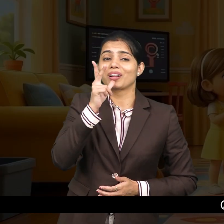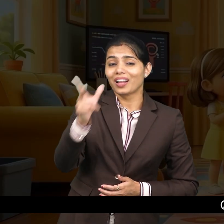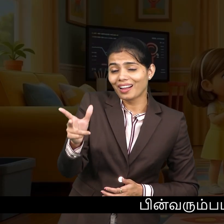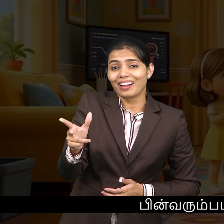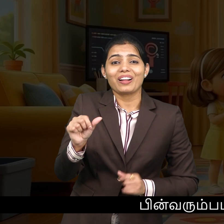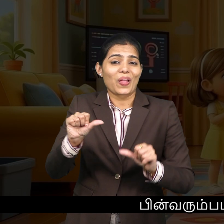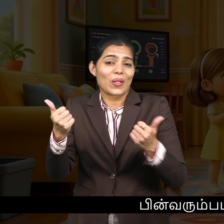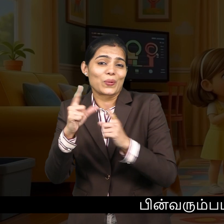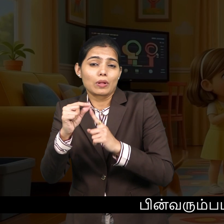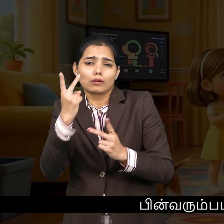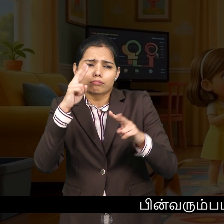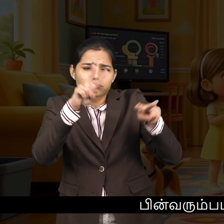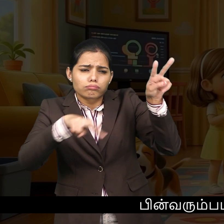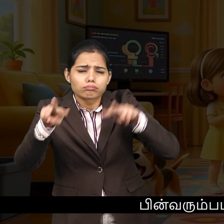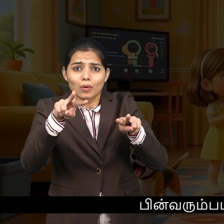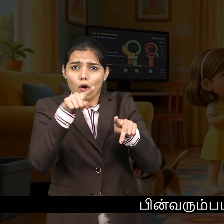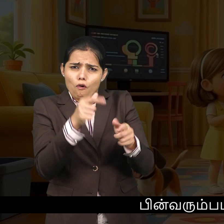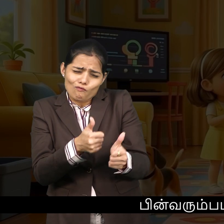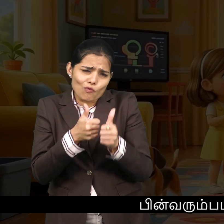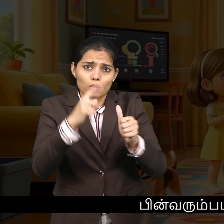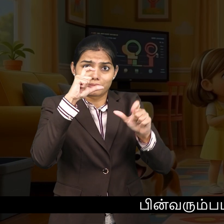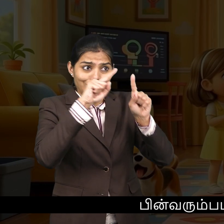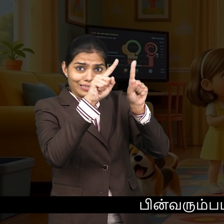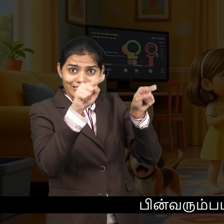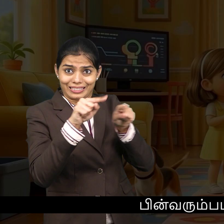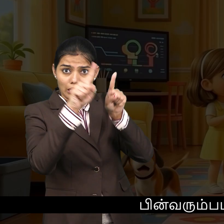செயற்பாடு. பின்வரும் படங்களை கவனியுங்கள்.